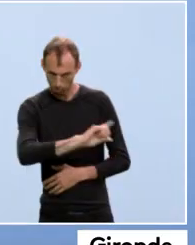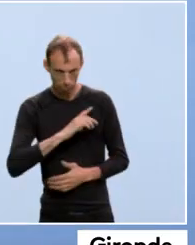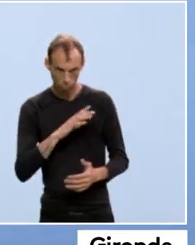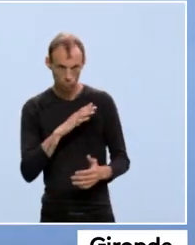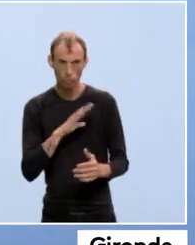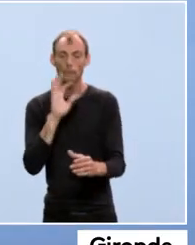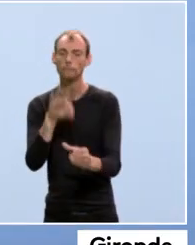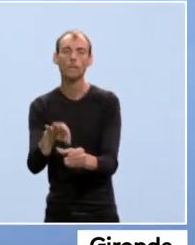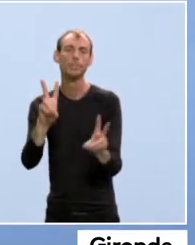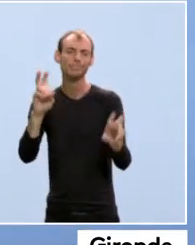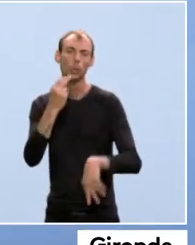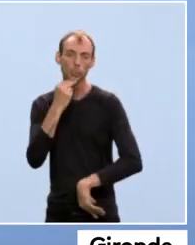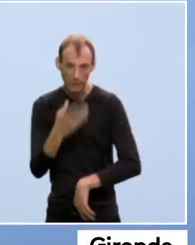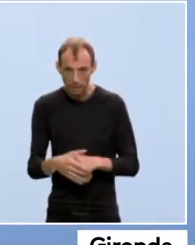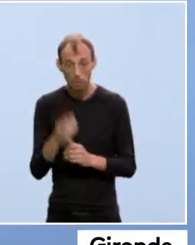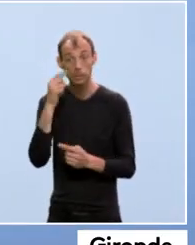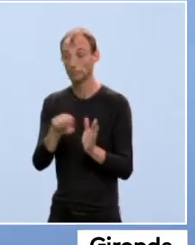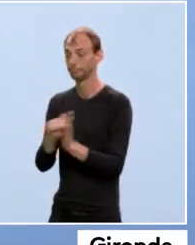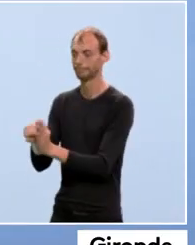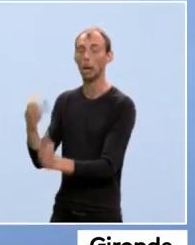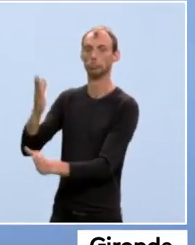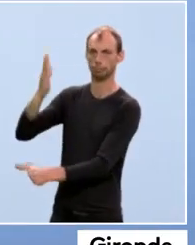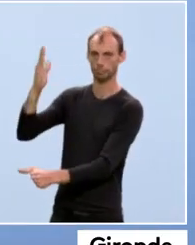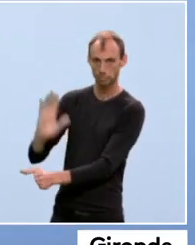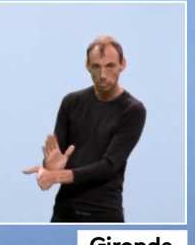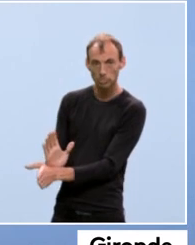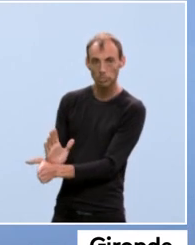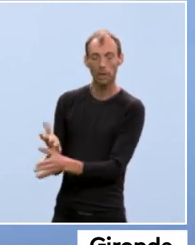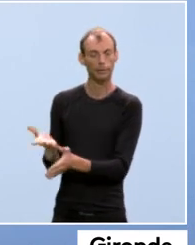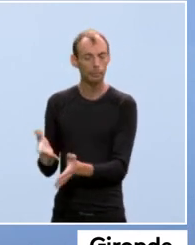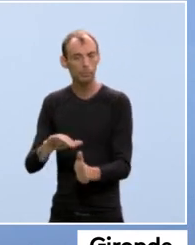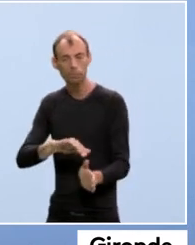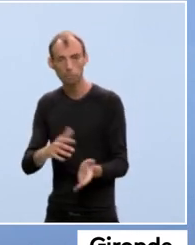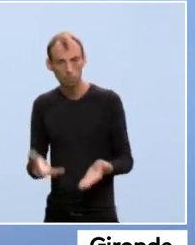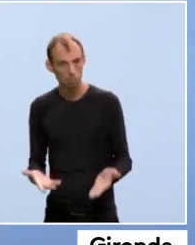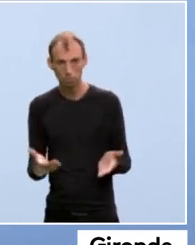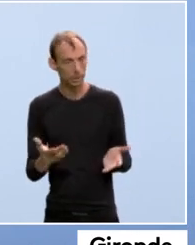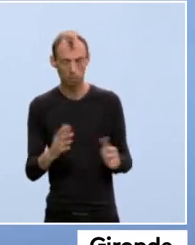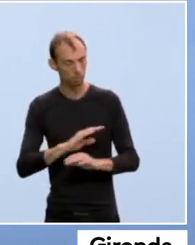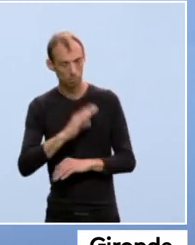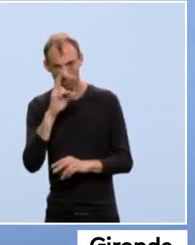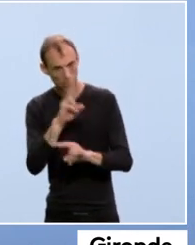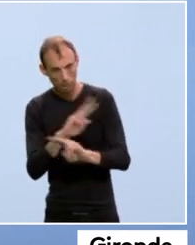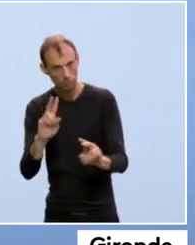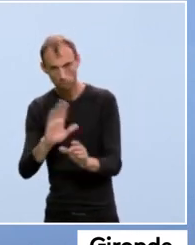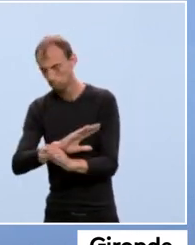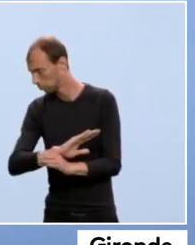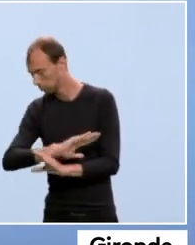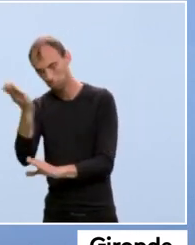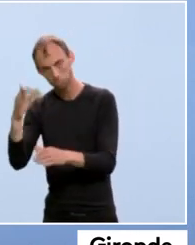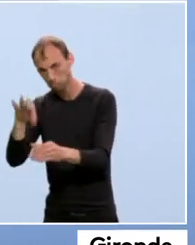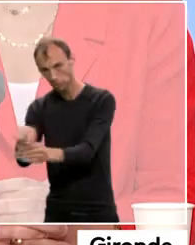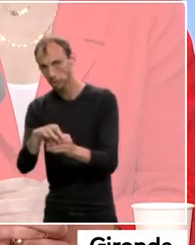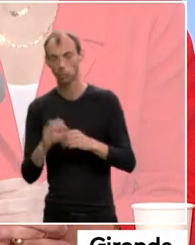pour faire barrage aux extrêmes nous sommes aujourd'hui dans une autre dans une autre élection et la droite républicaine